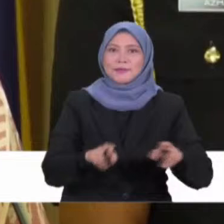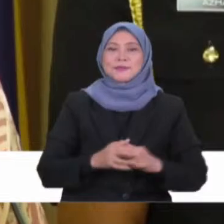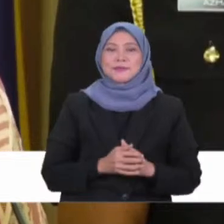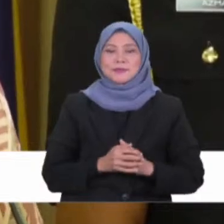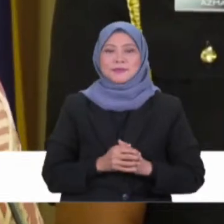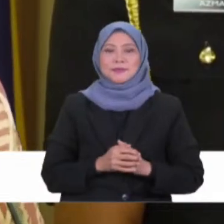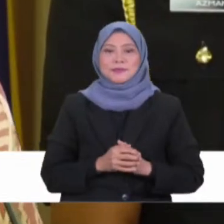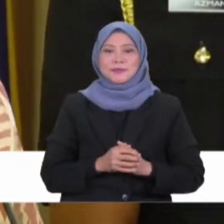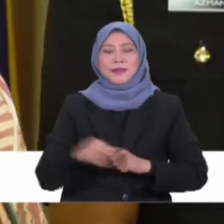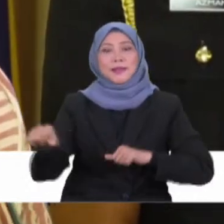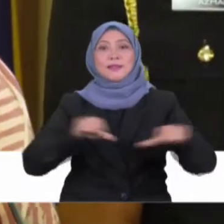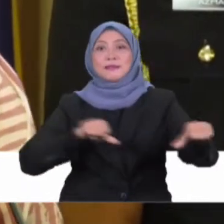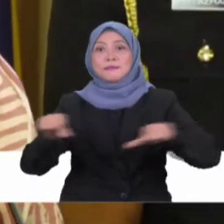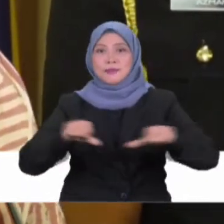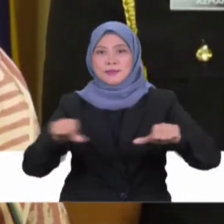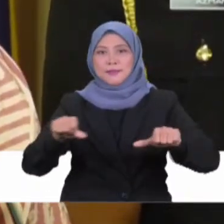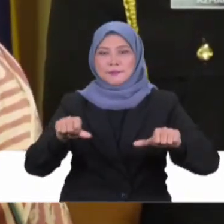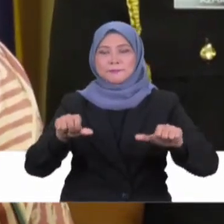Aktiviti naziran